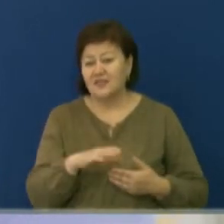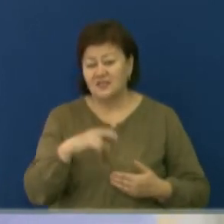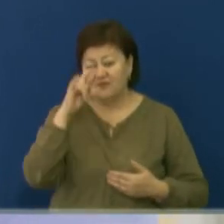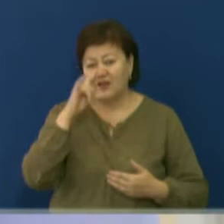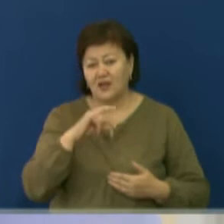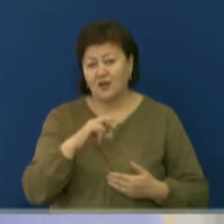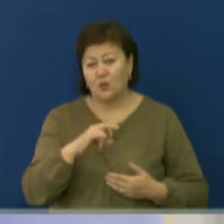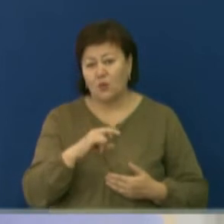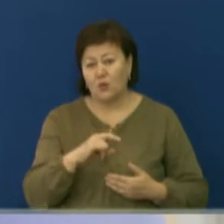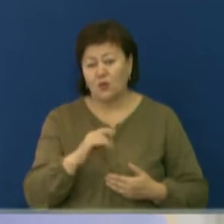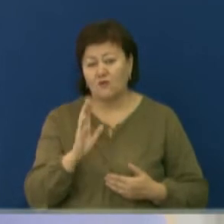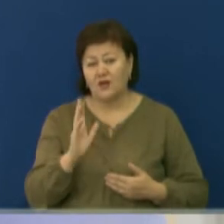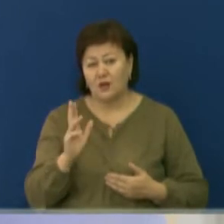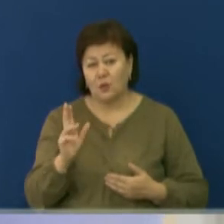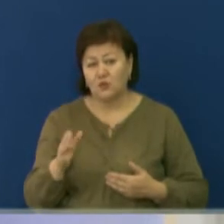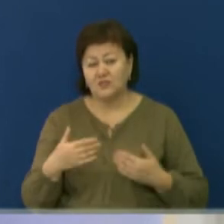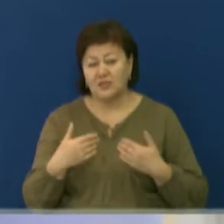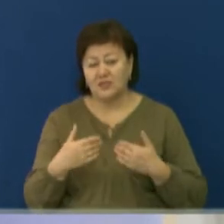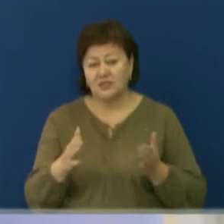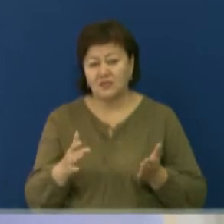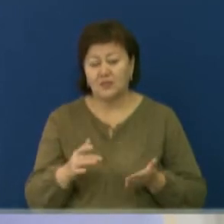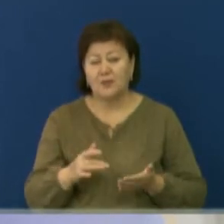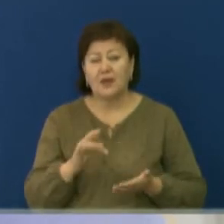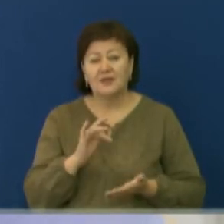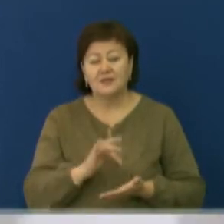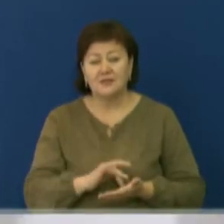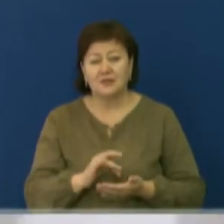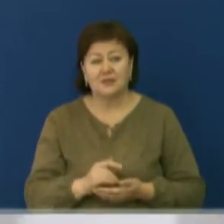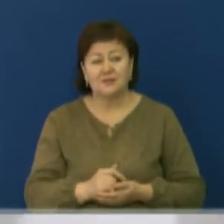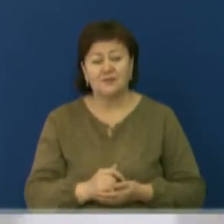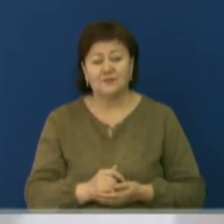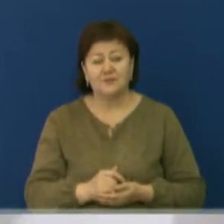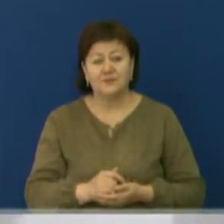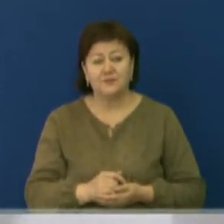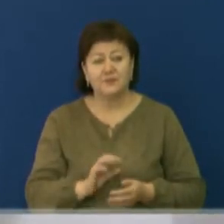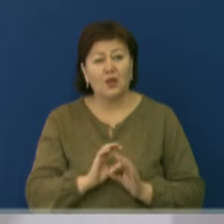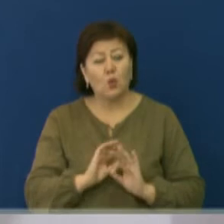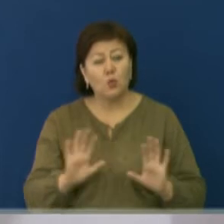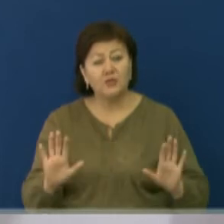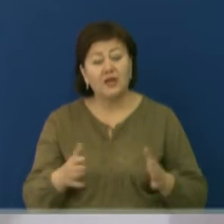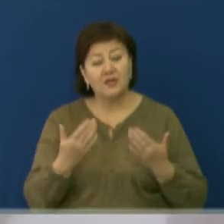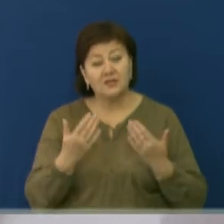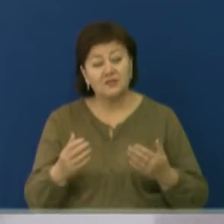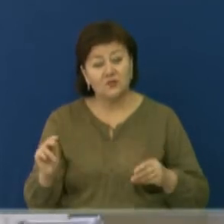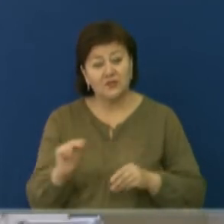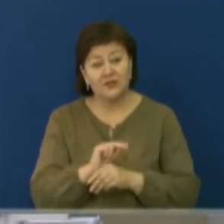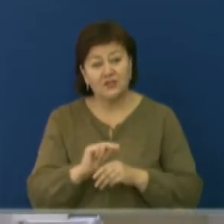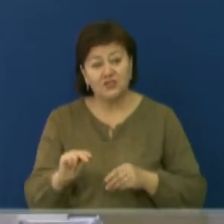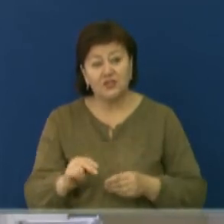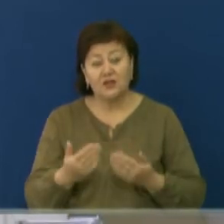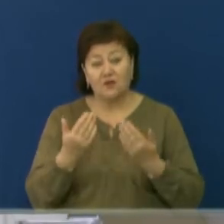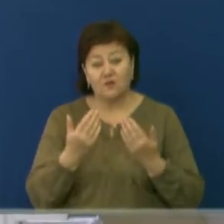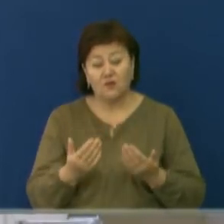важного мероприятия для всей службы онкологической в Казахстане. Уникальность данной методики лечения в том, что такой